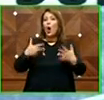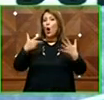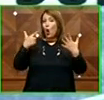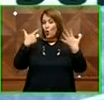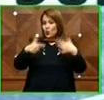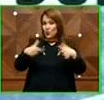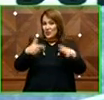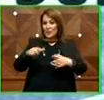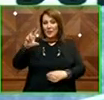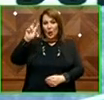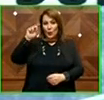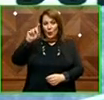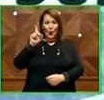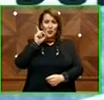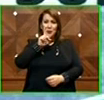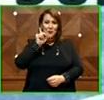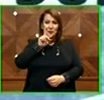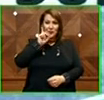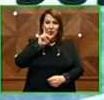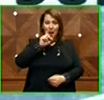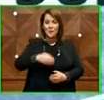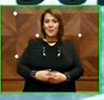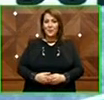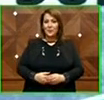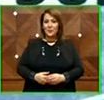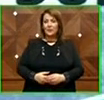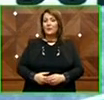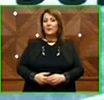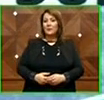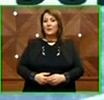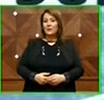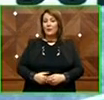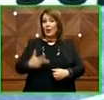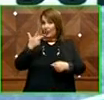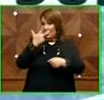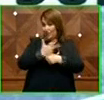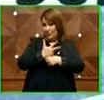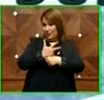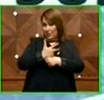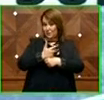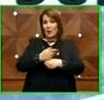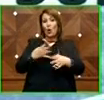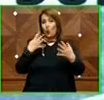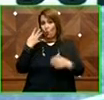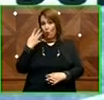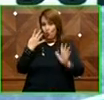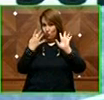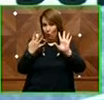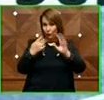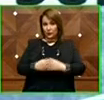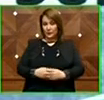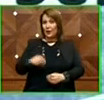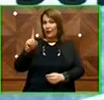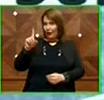5743 مترشحة، معناتها من 13009 مترشح